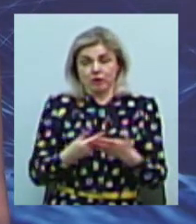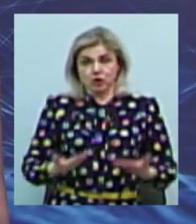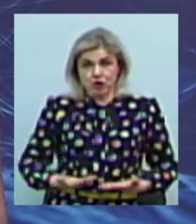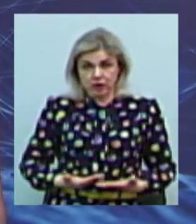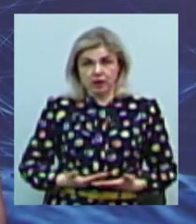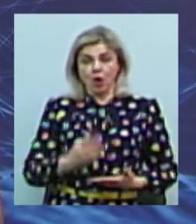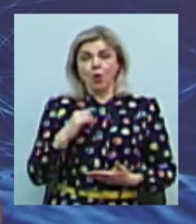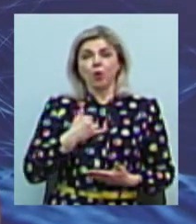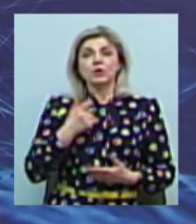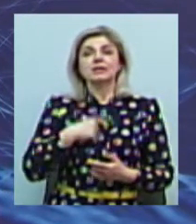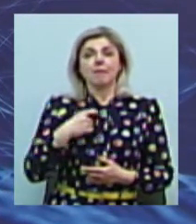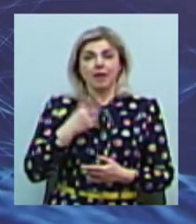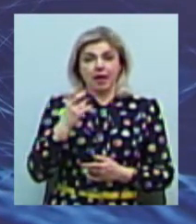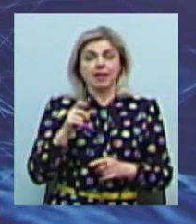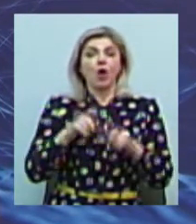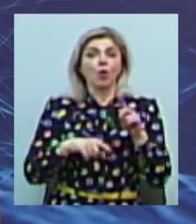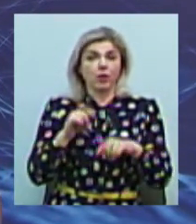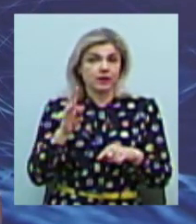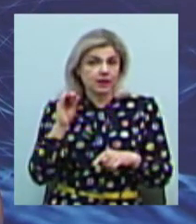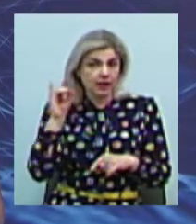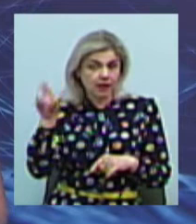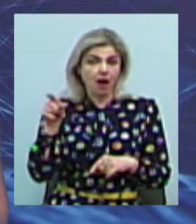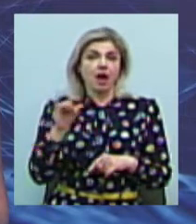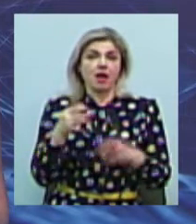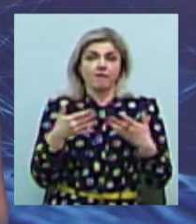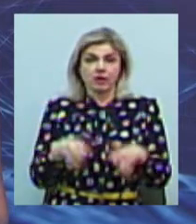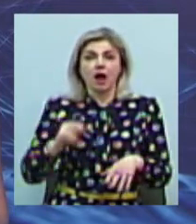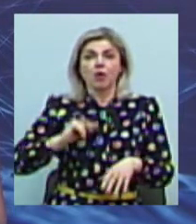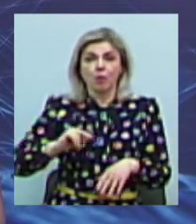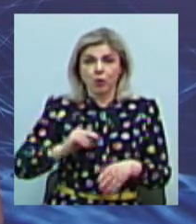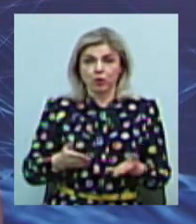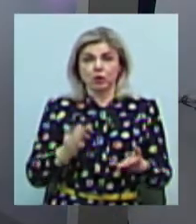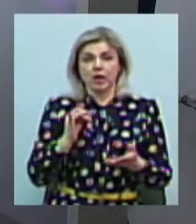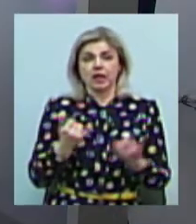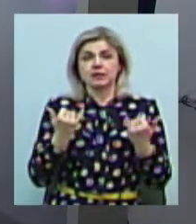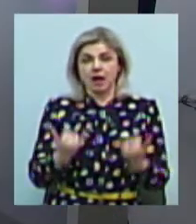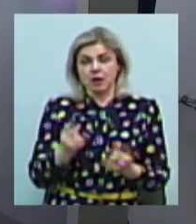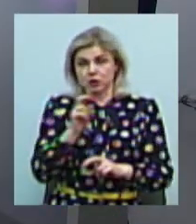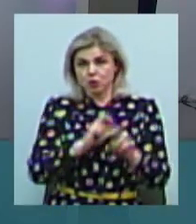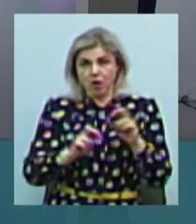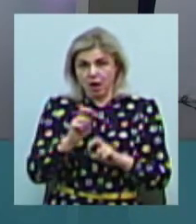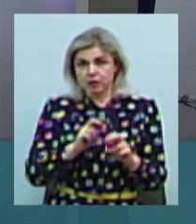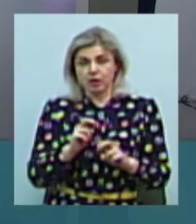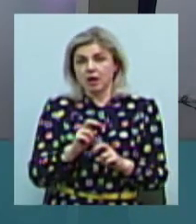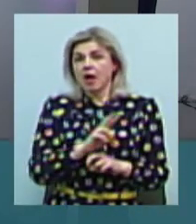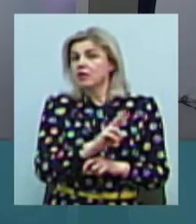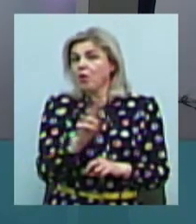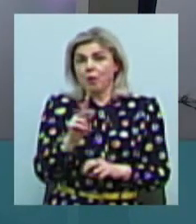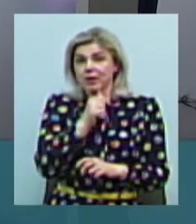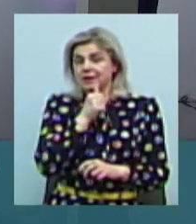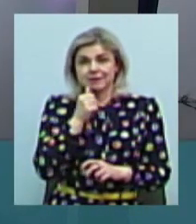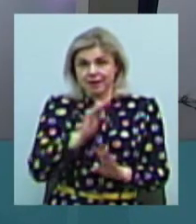себе на батьківщині, на малій батьківщині, і втратили роботу, і зараз шукають, ну, ні для кого не є секрет,